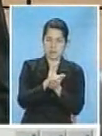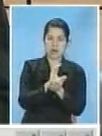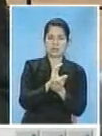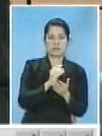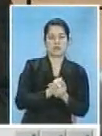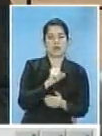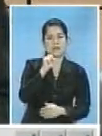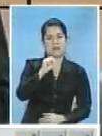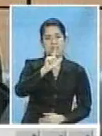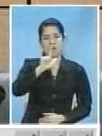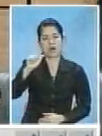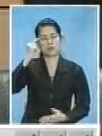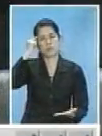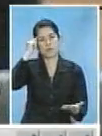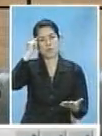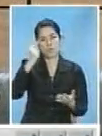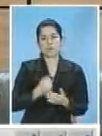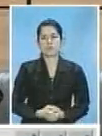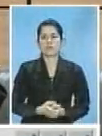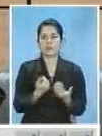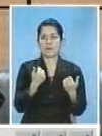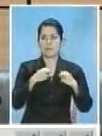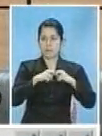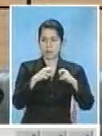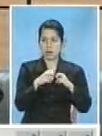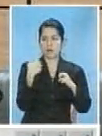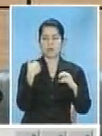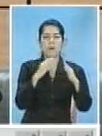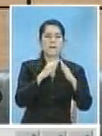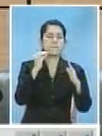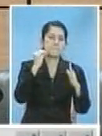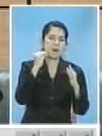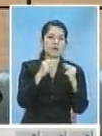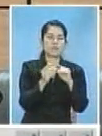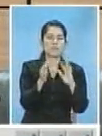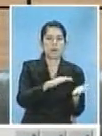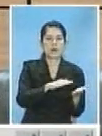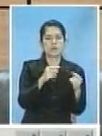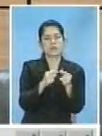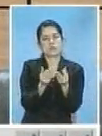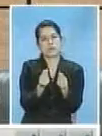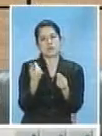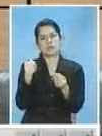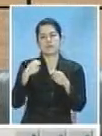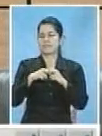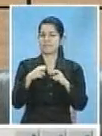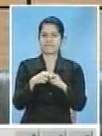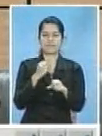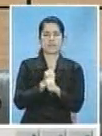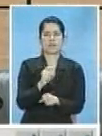ไม่รู้ครับว่าจะให้ใครเท่าไหร่บางคนบ้านก็พังโรงงานก็พังที่นาเกษตรกรก็ไม่มีจะทำมาหากินจะ